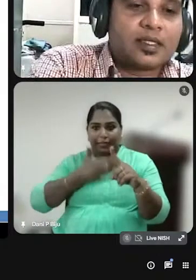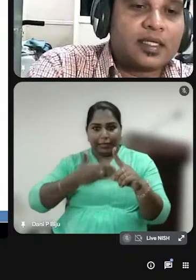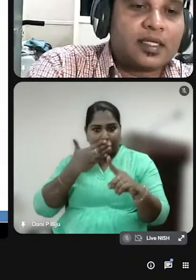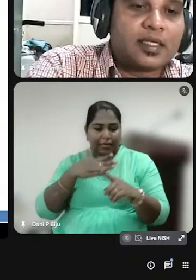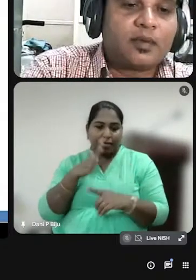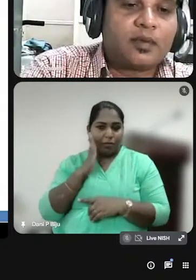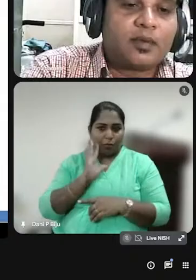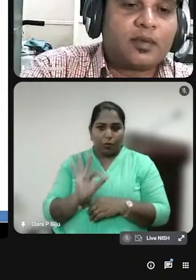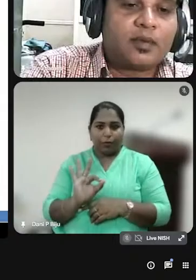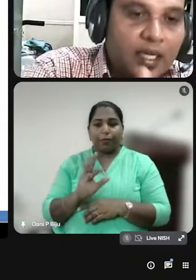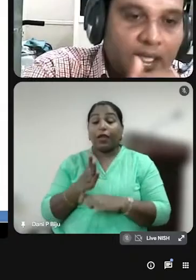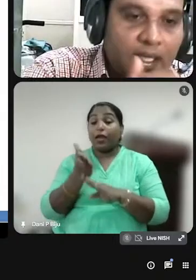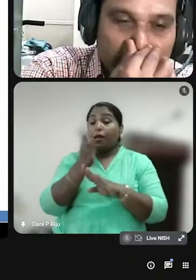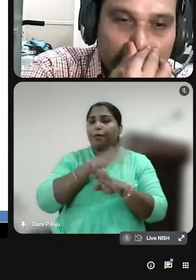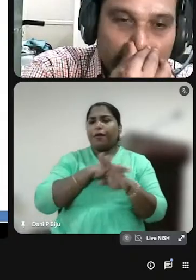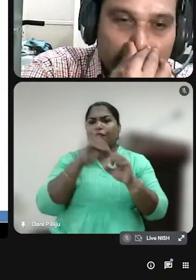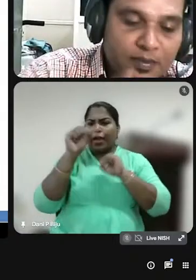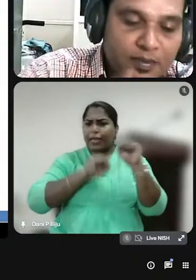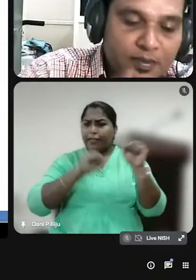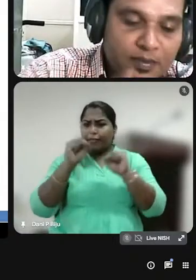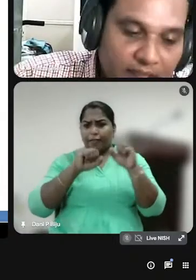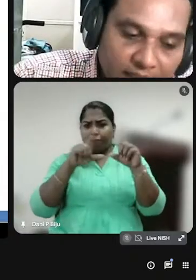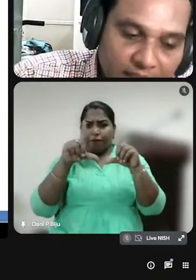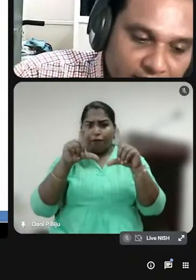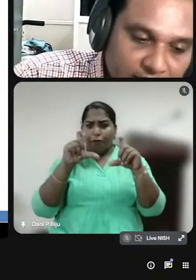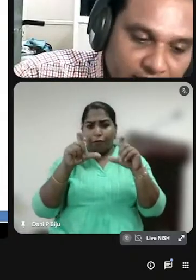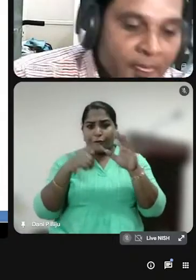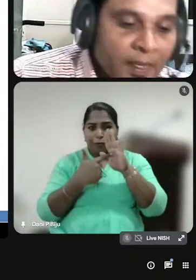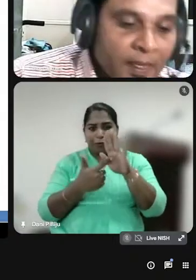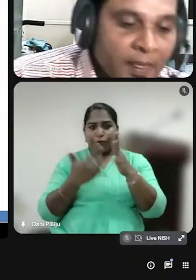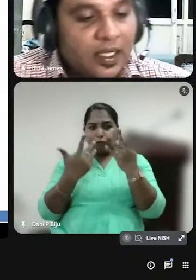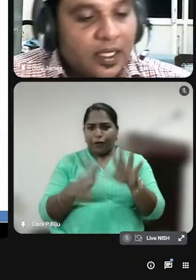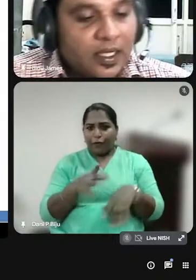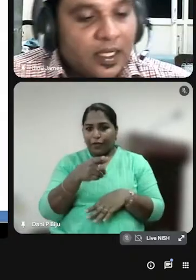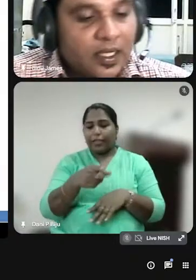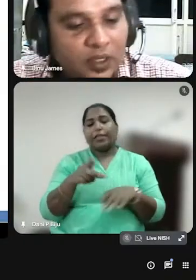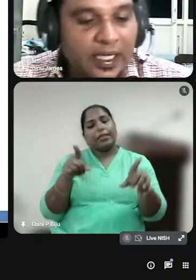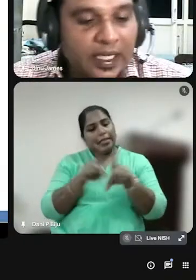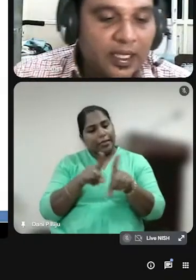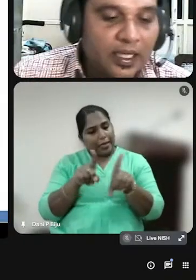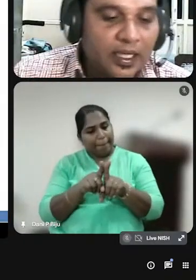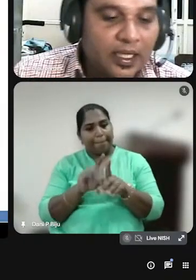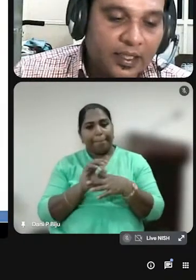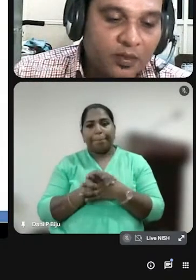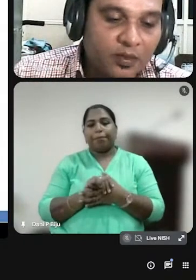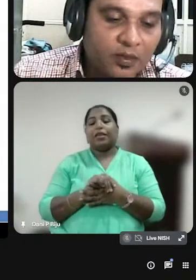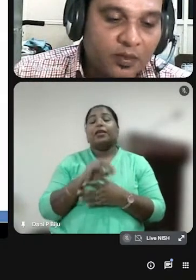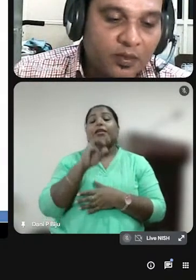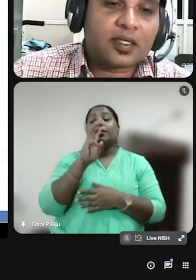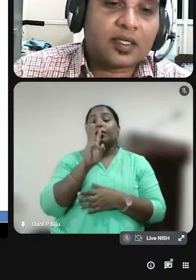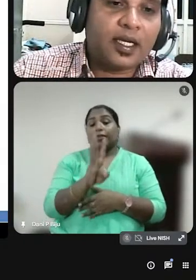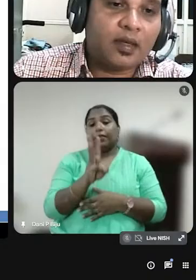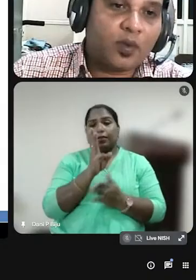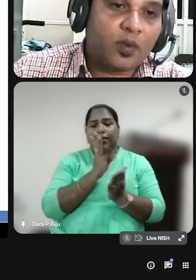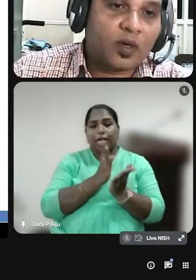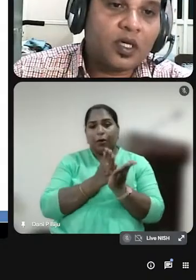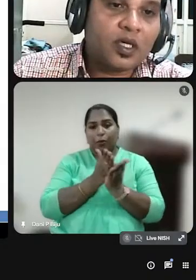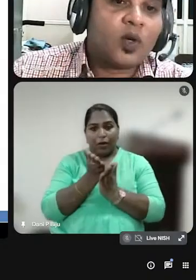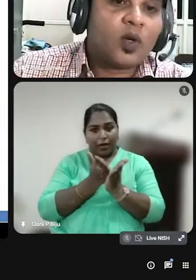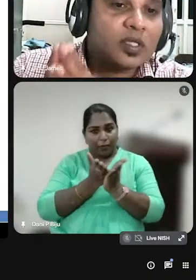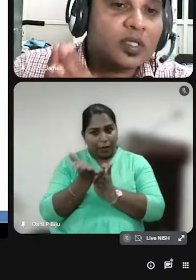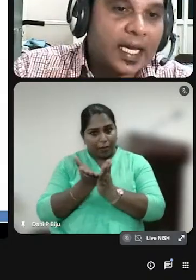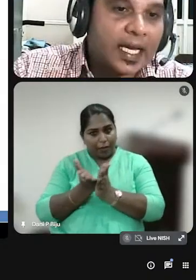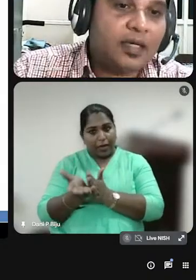നേരത്തെ ഈ എക്സസൈസ് ഒക്കെ നമ്മൾ നേരത്തെ കാണിക്കുകയും ഞാൻ അതിന്റെ എക്സ്പ്ലനേഷൻ തരികയും ചെയ്തതാണ്. 3 തരത്തിലാണ് ശരിക്കും ഈ ബാലൻസ് ട്രെയിനിങ്